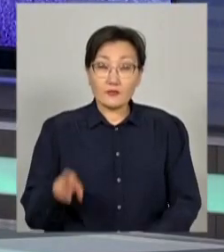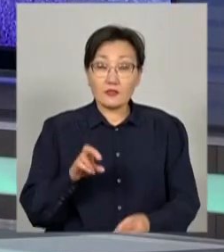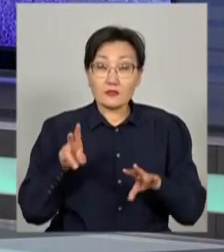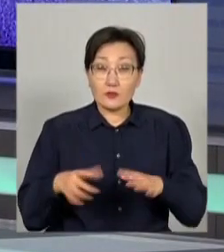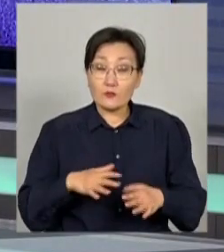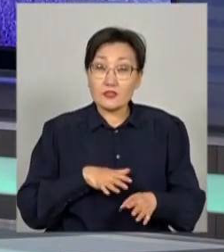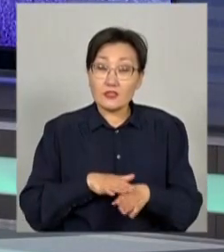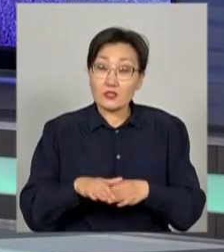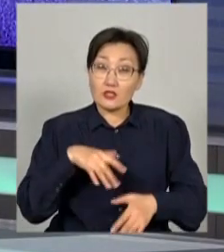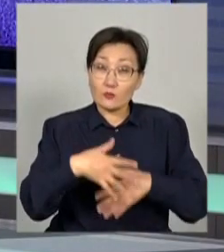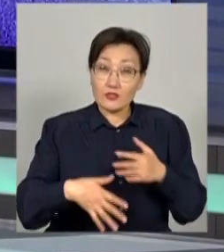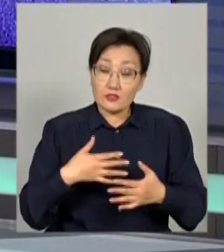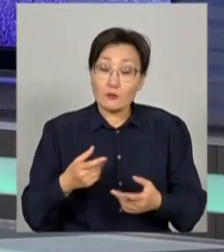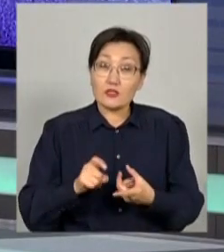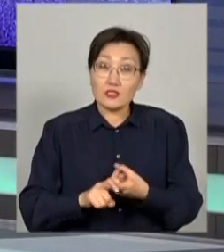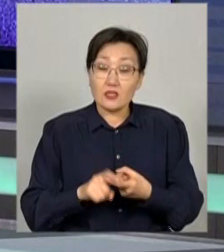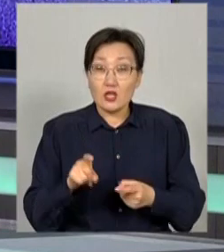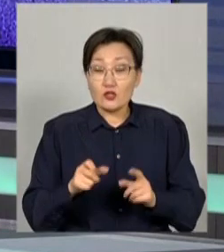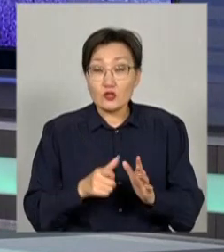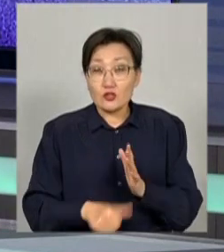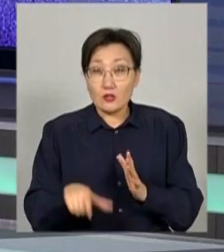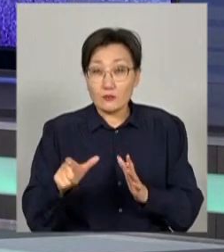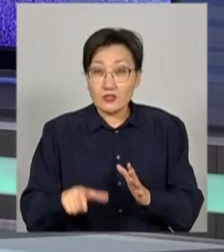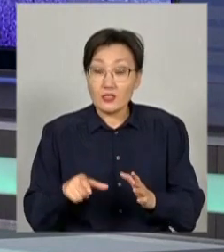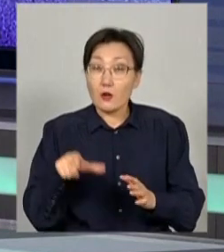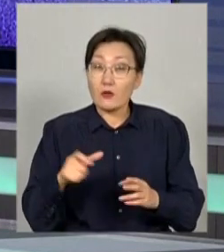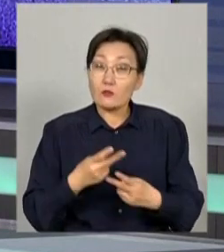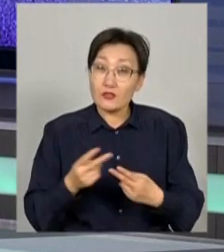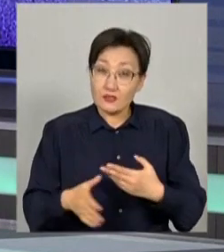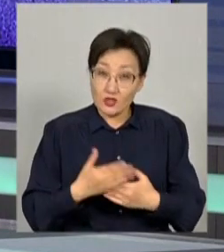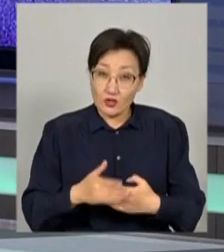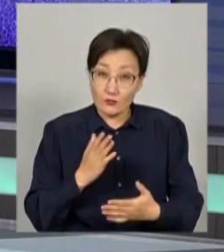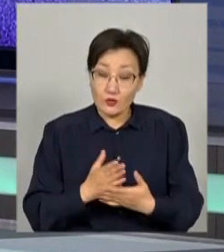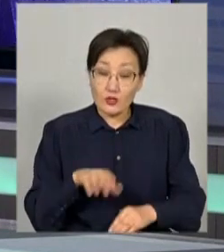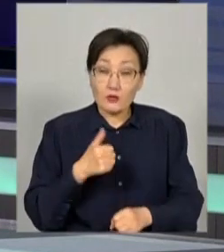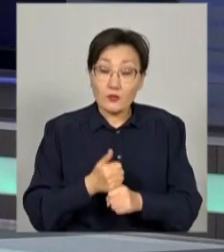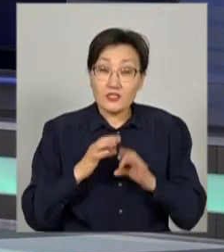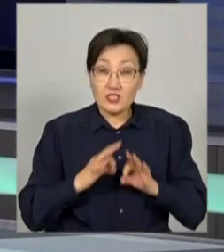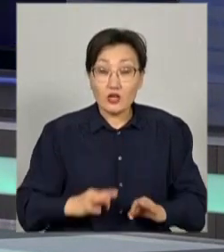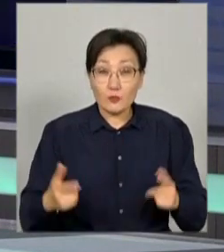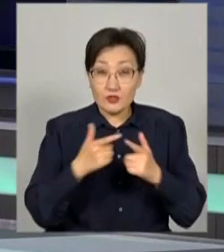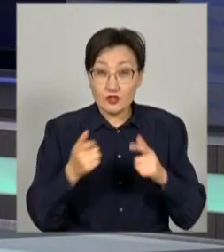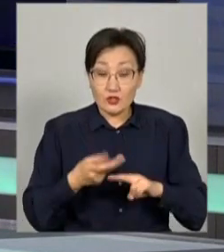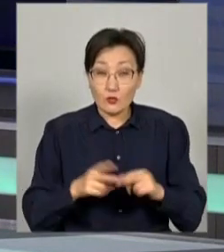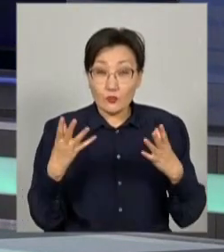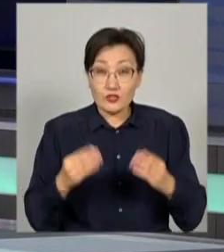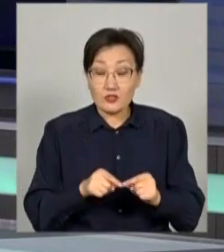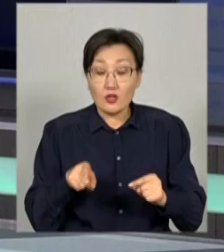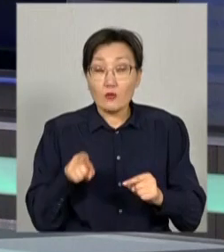Қаңтардағы жаппай тәртіпсіздікке байланысты 160 адам бас бостандығынан айырылды. Бас прокуратураның ақпарынша осы күнге